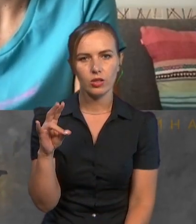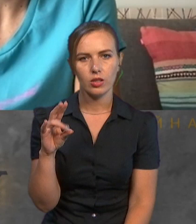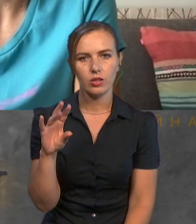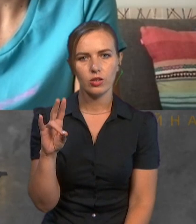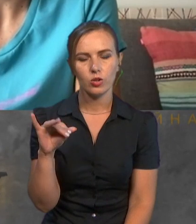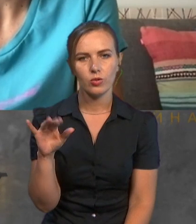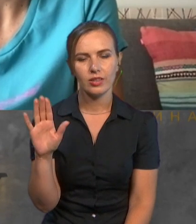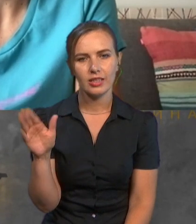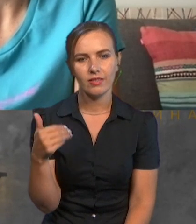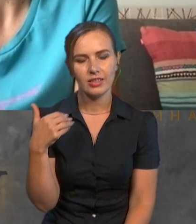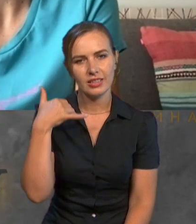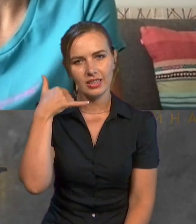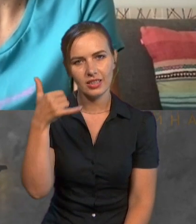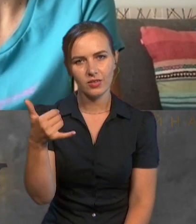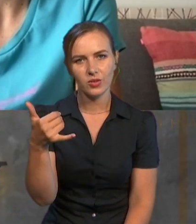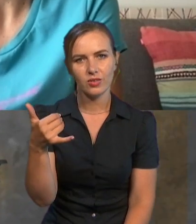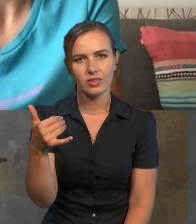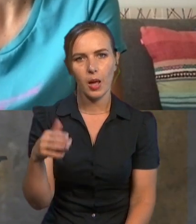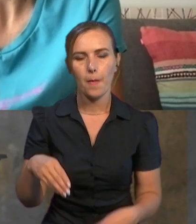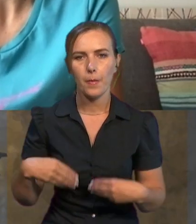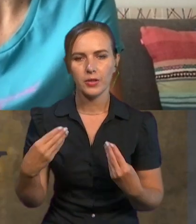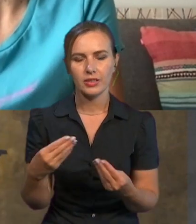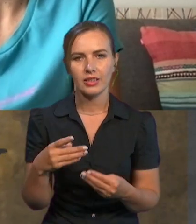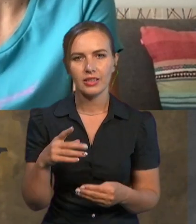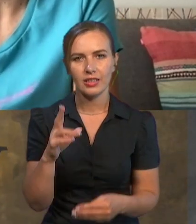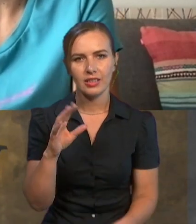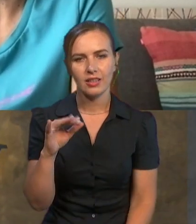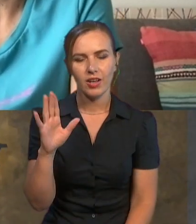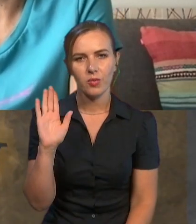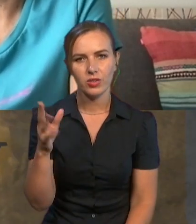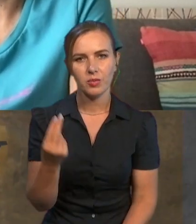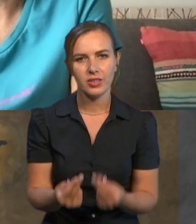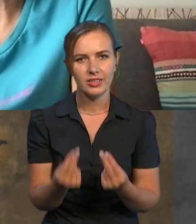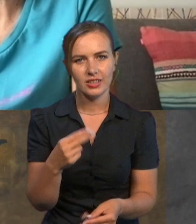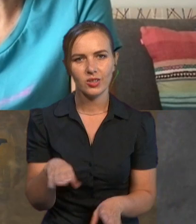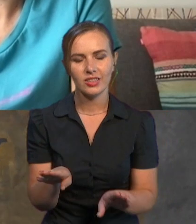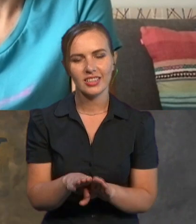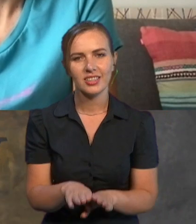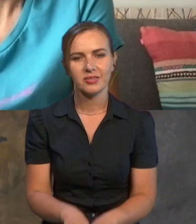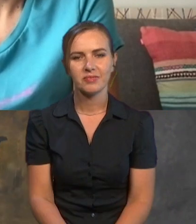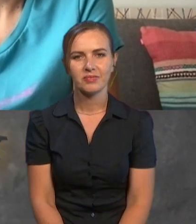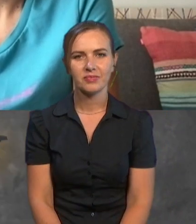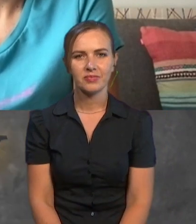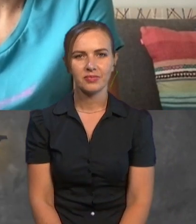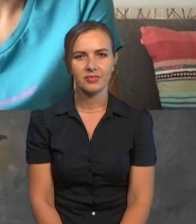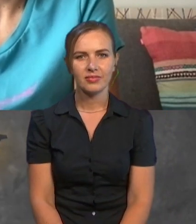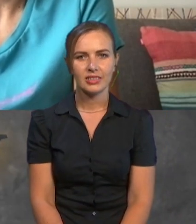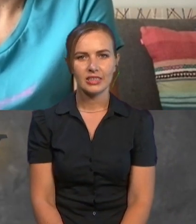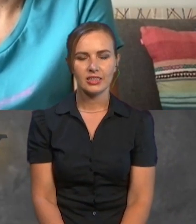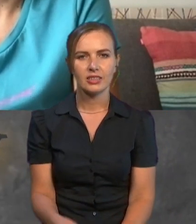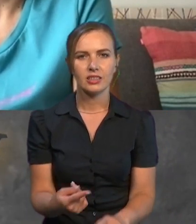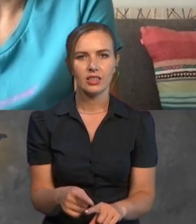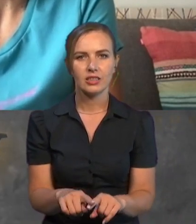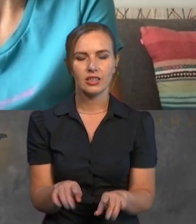йому зателефонував і запропонував, він каже, ну давай, давай, будемо грати, і ось так. Тобто це